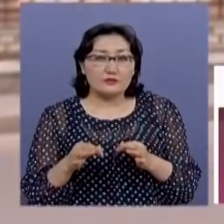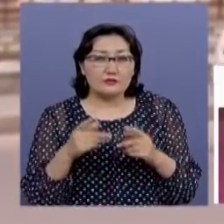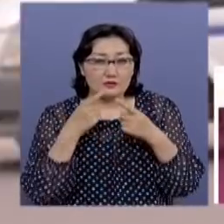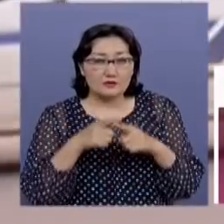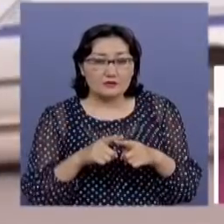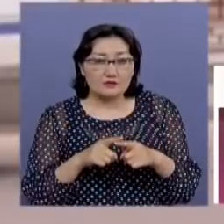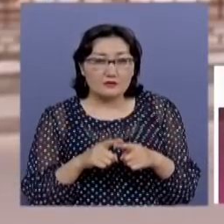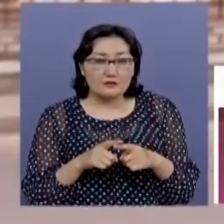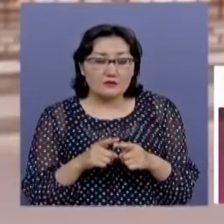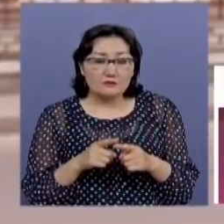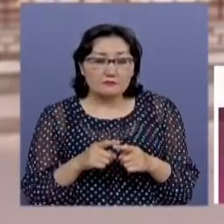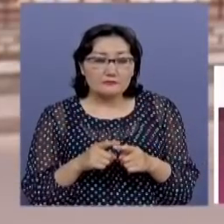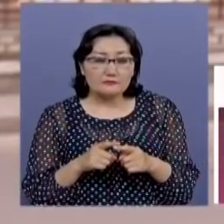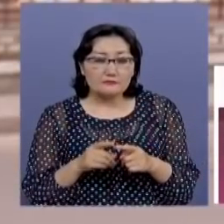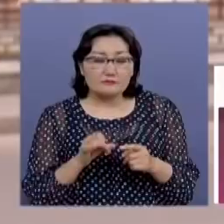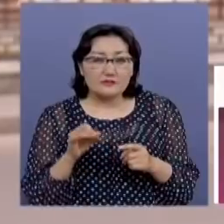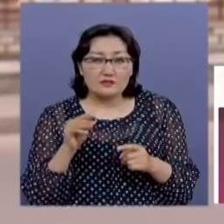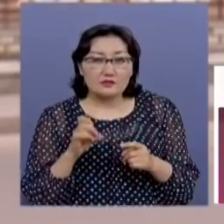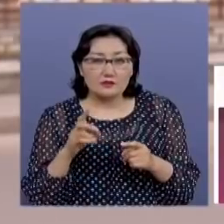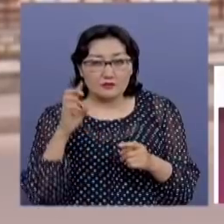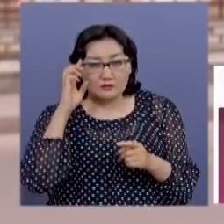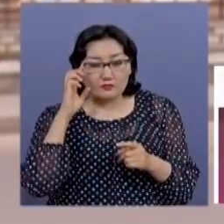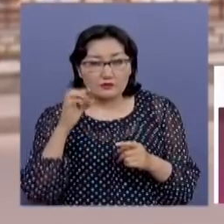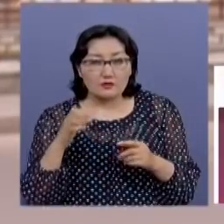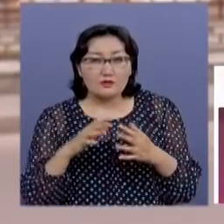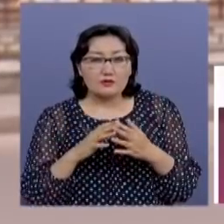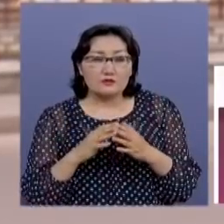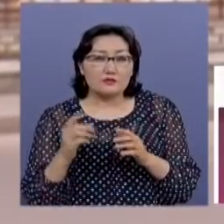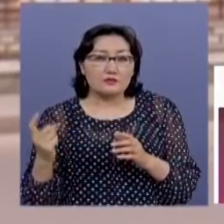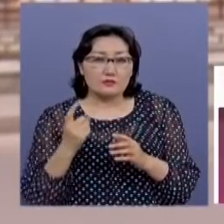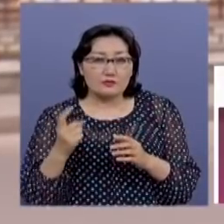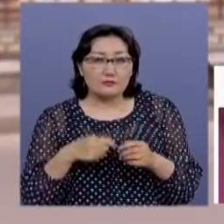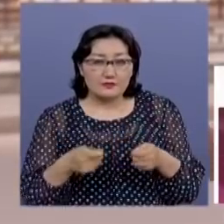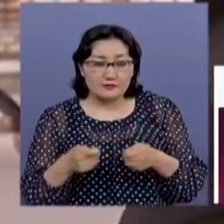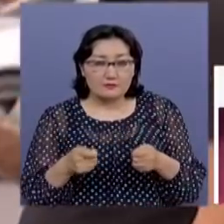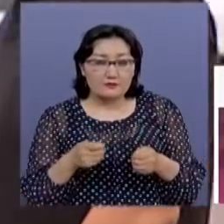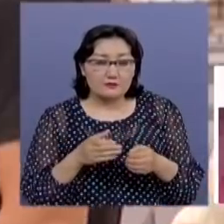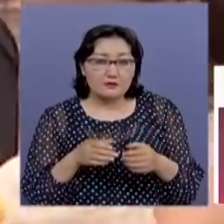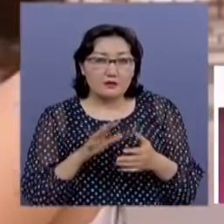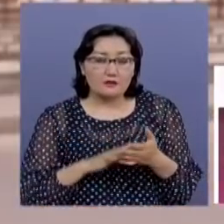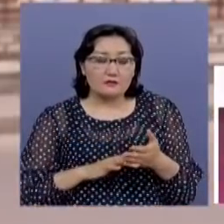энергетика және коммуналдық шаруашылық басқармасына ары қарай